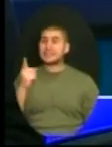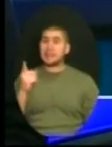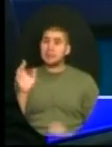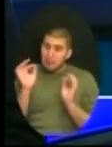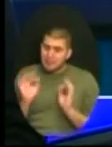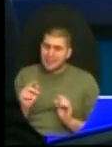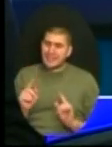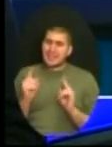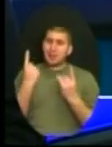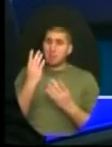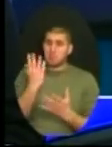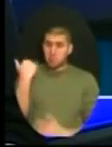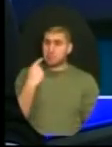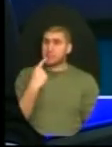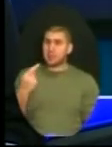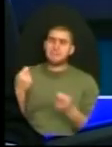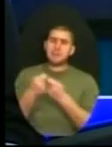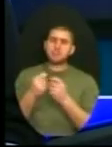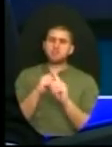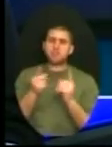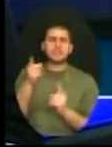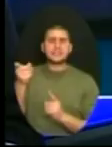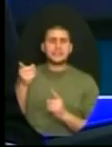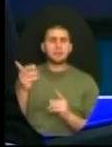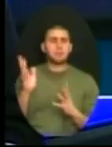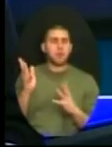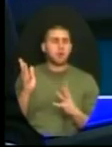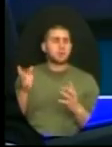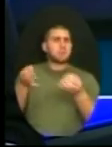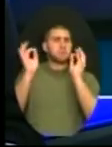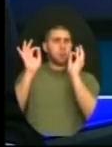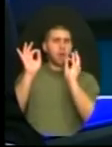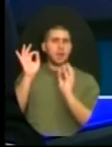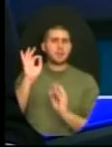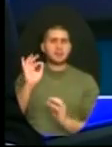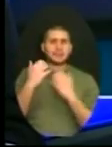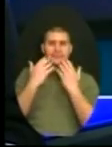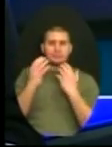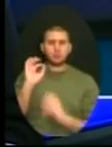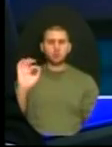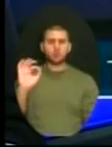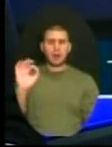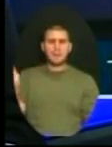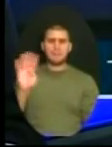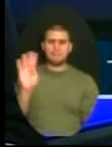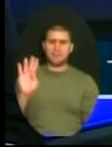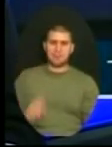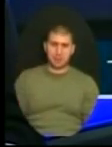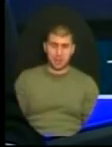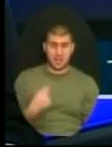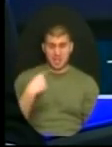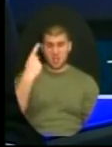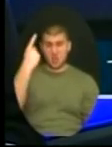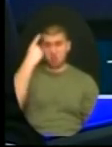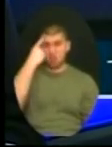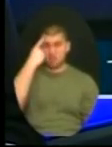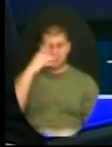אירוע, השתמשת קודם בהקשר אחר, זה אירוע מכונן בסאגת פרשיות נתניהו. אני